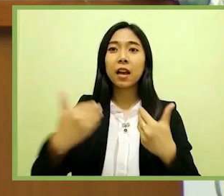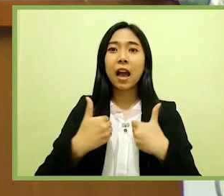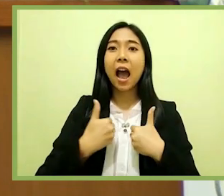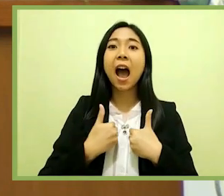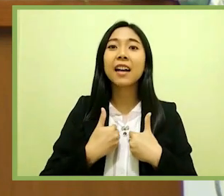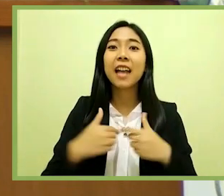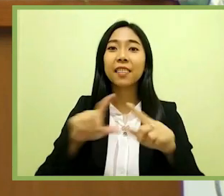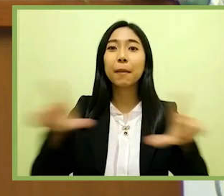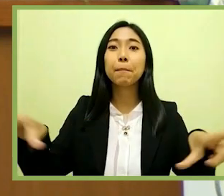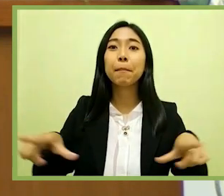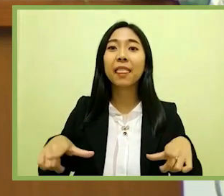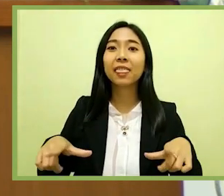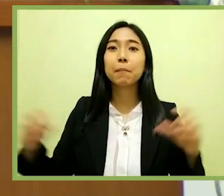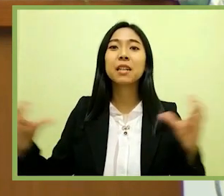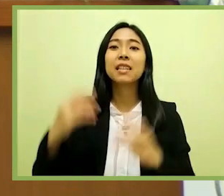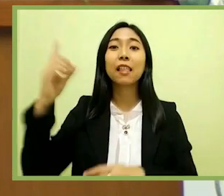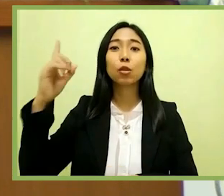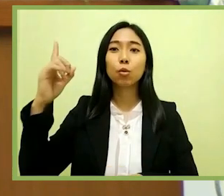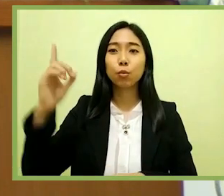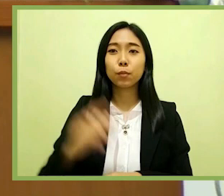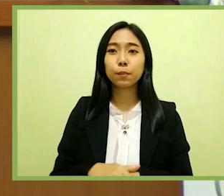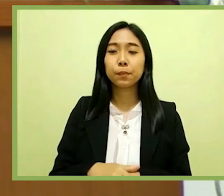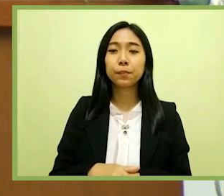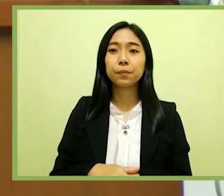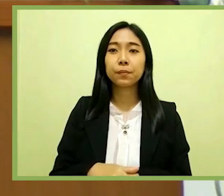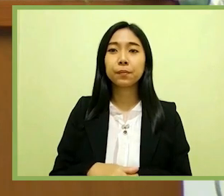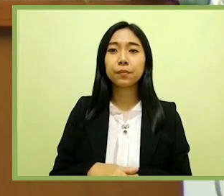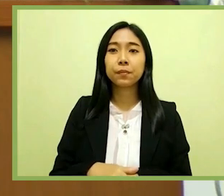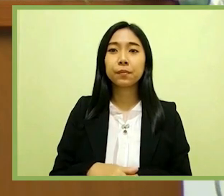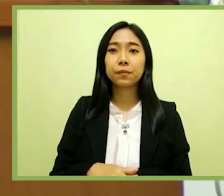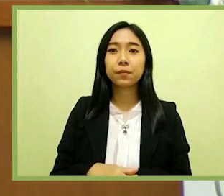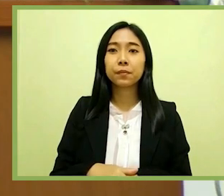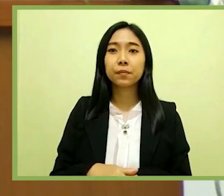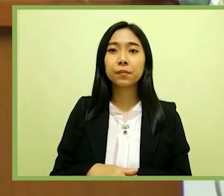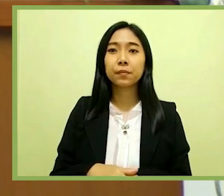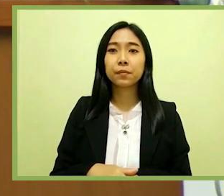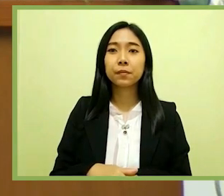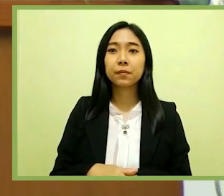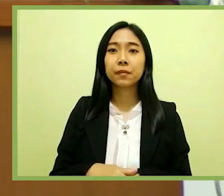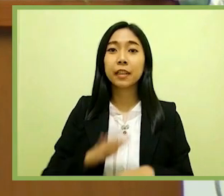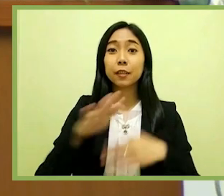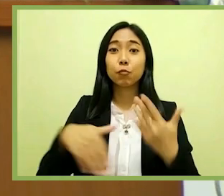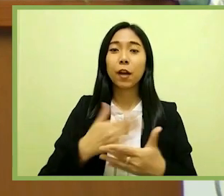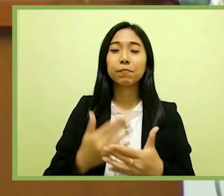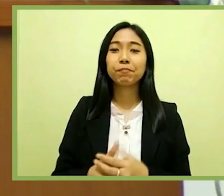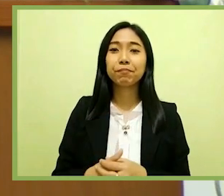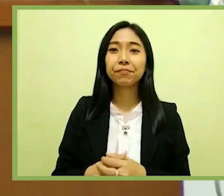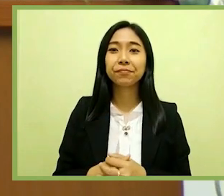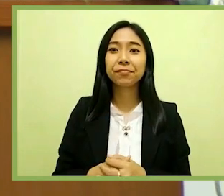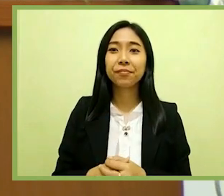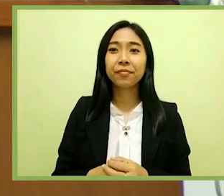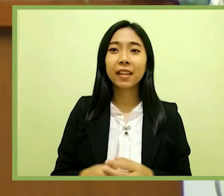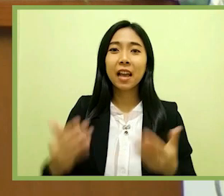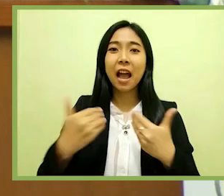untuk menyatukan diri. Hal tersebut tentu bisa terwujud karena memang ada para